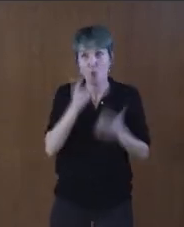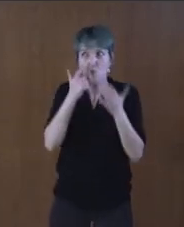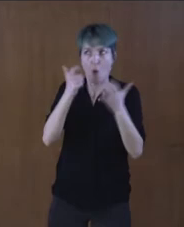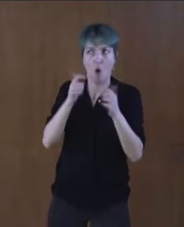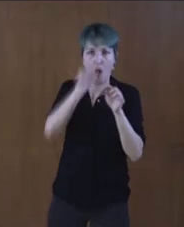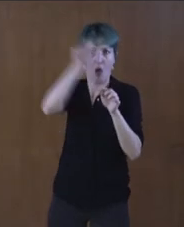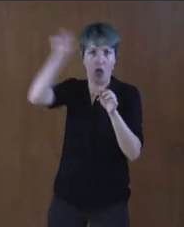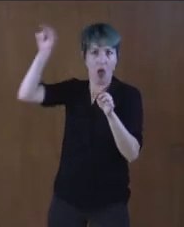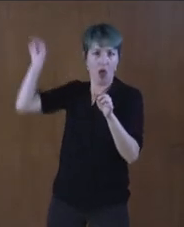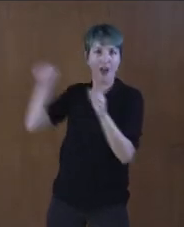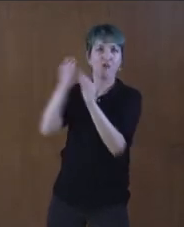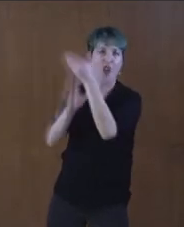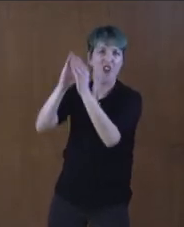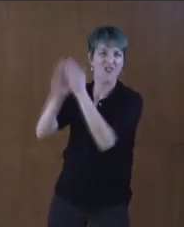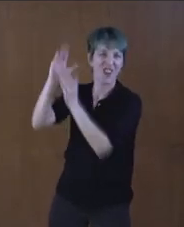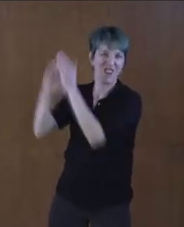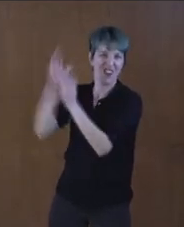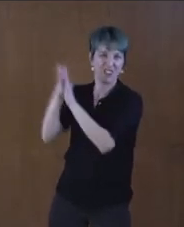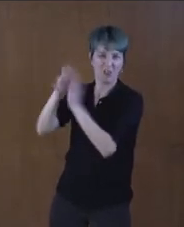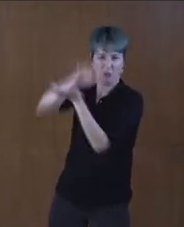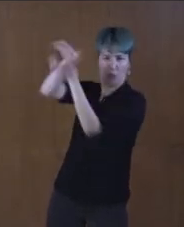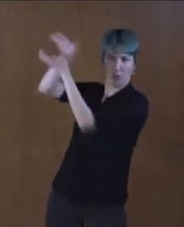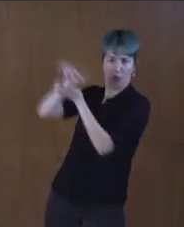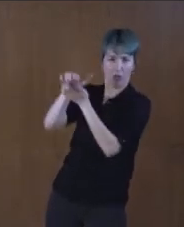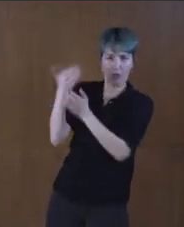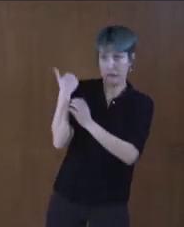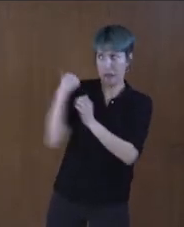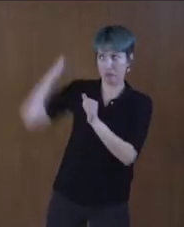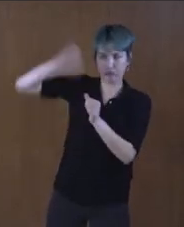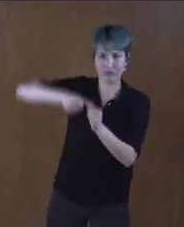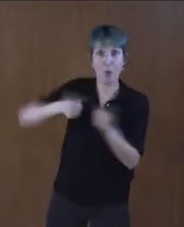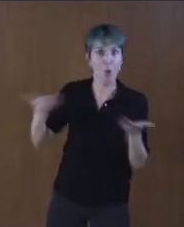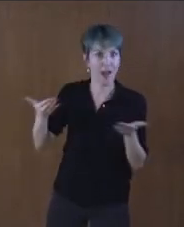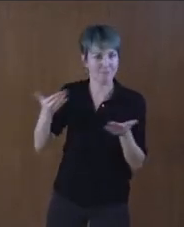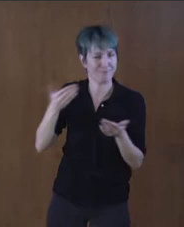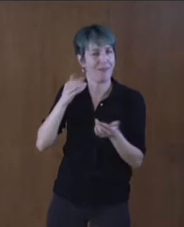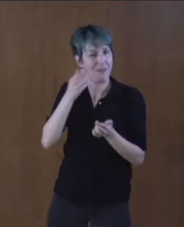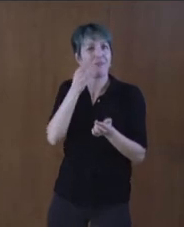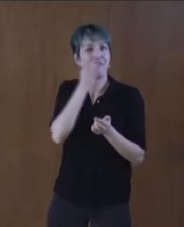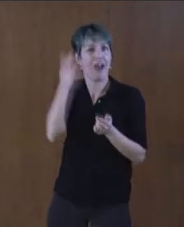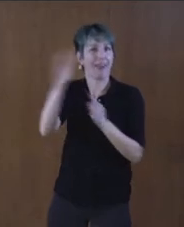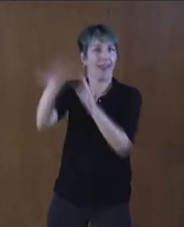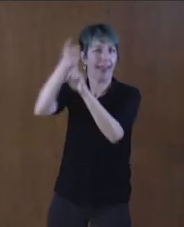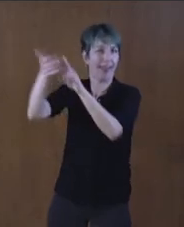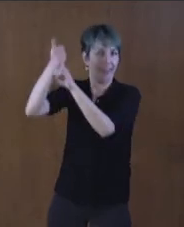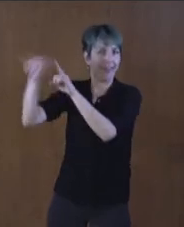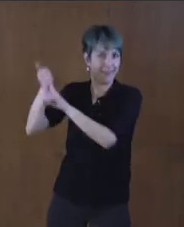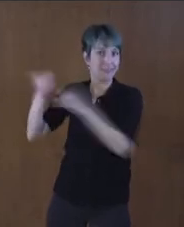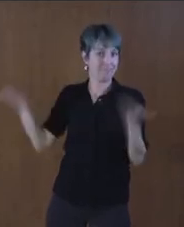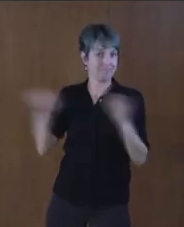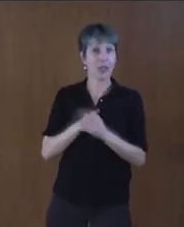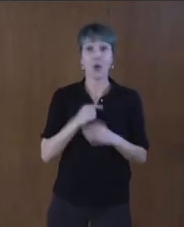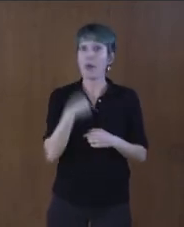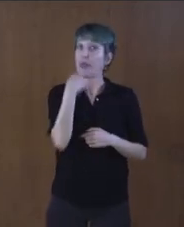s'han encès en el nostre entorn durant aquests últims temps. Doncs bé, he de dir que el Parlament de